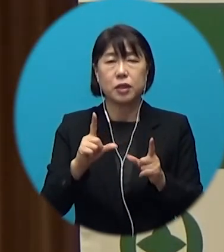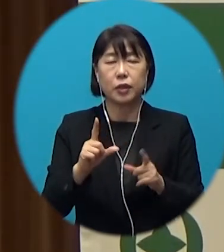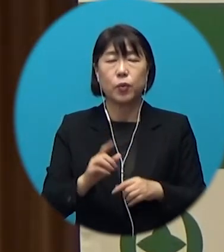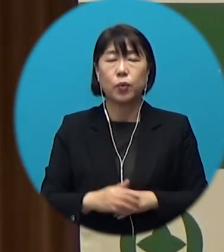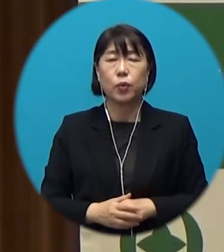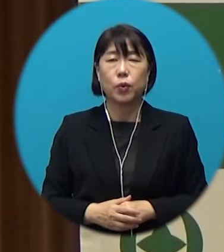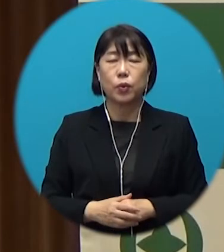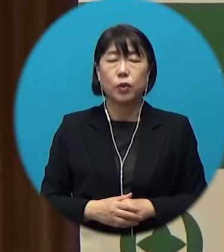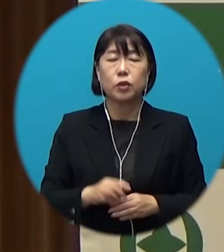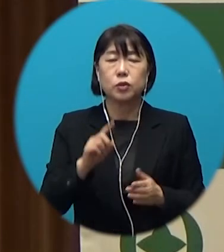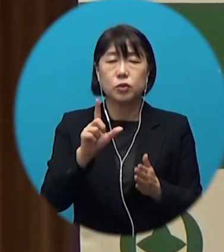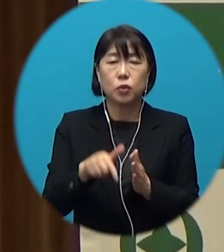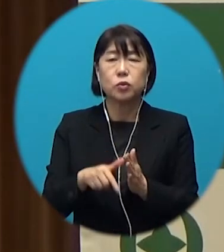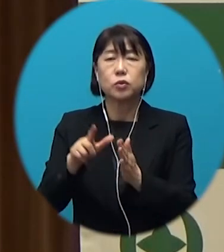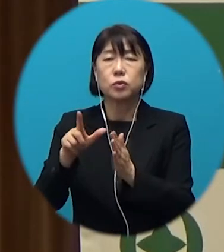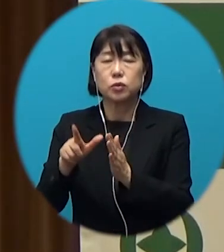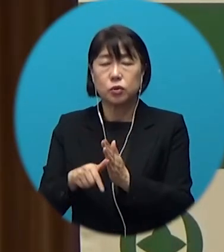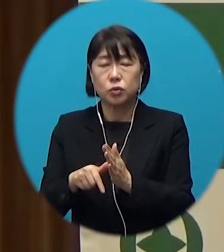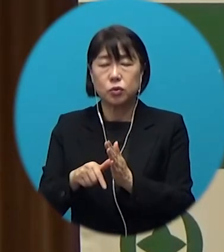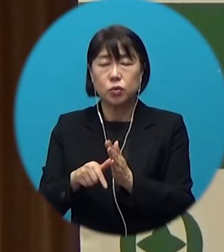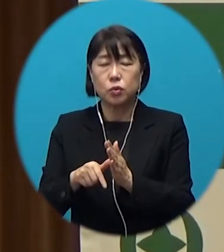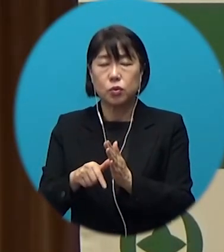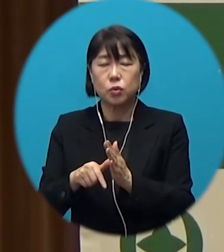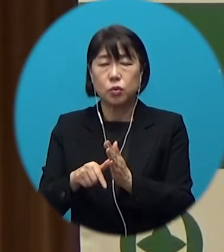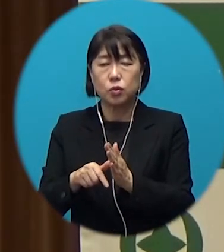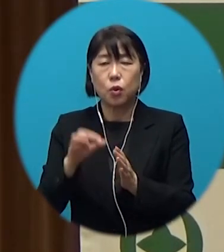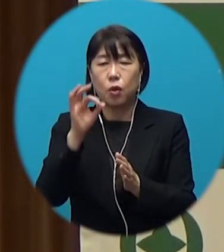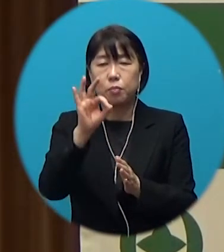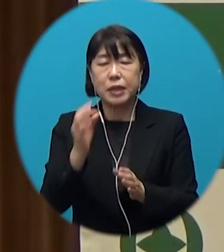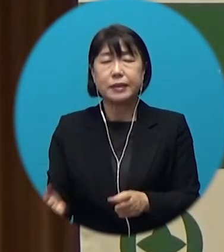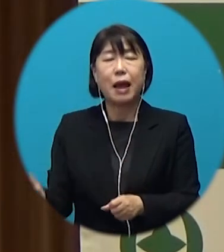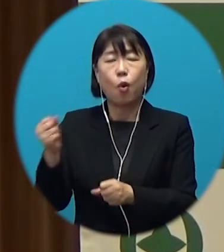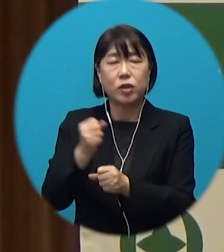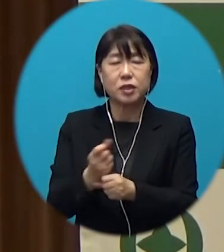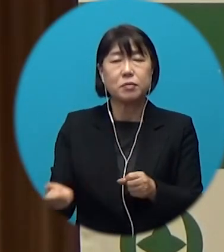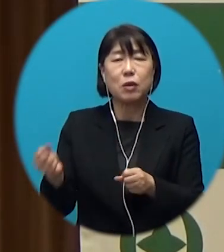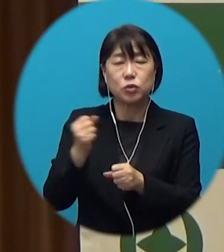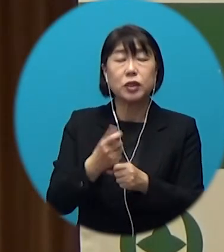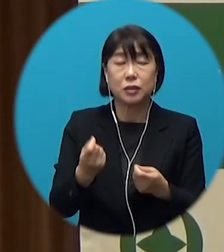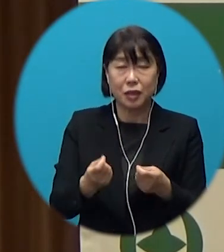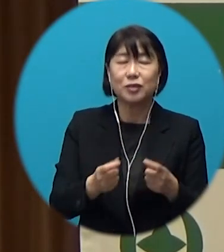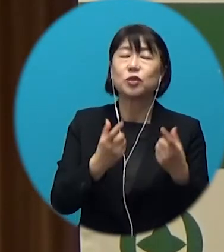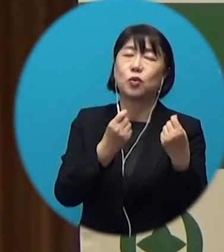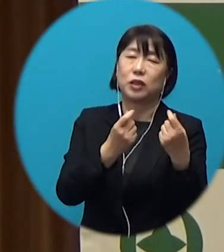都度振り返りといいますか、見直しですとか、